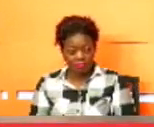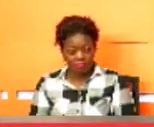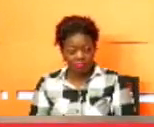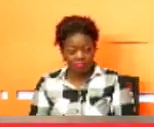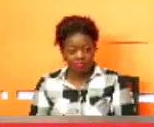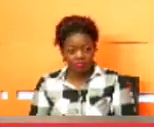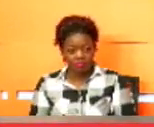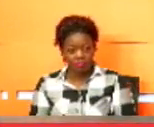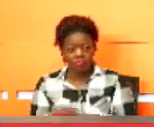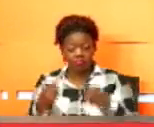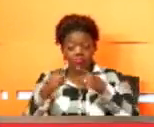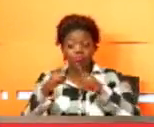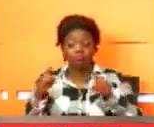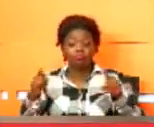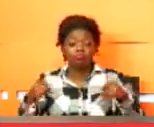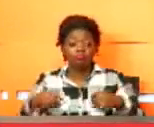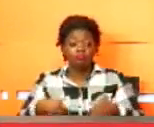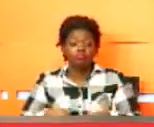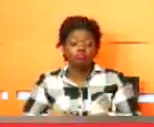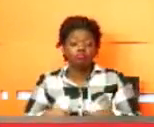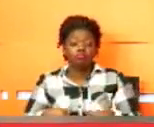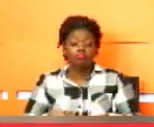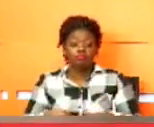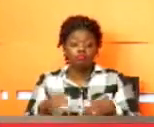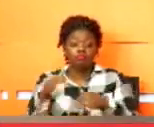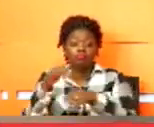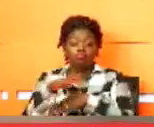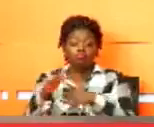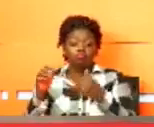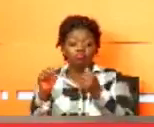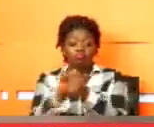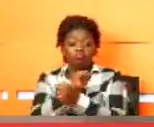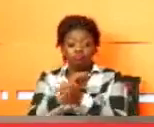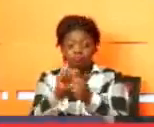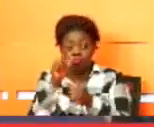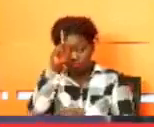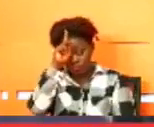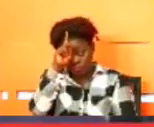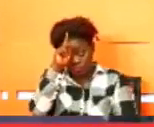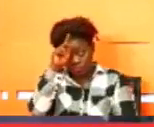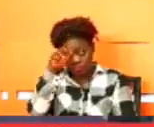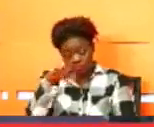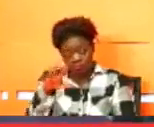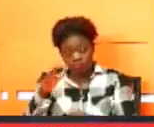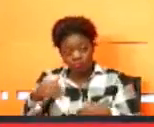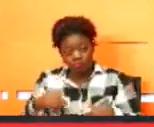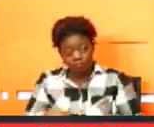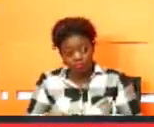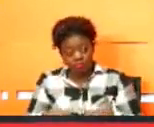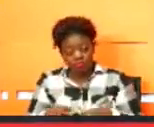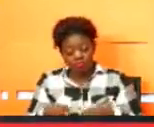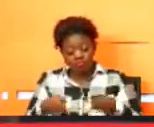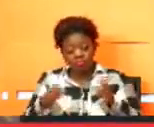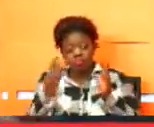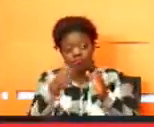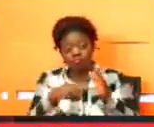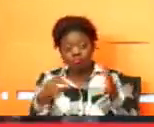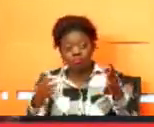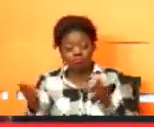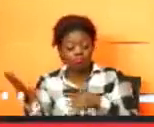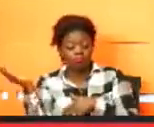naye abavubuka basusizza okwonoona ekyalo kino Aba vokano mwagiri yoro nyomele zibata gezanto kutema